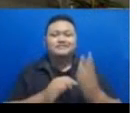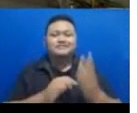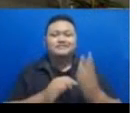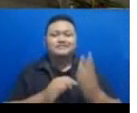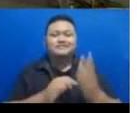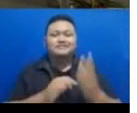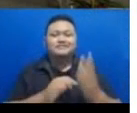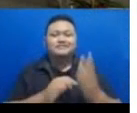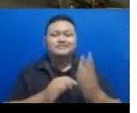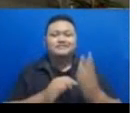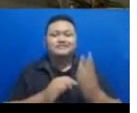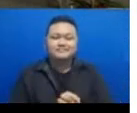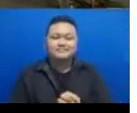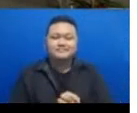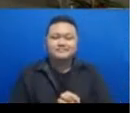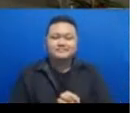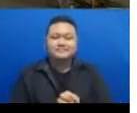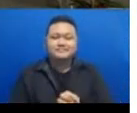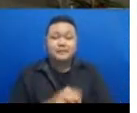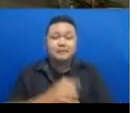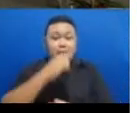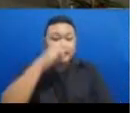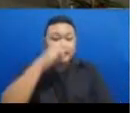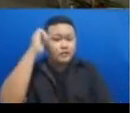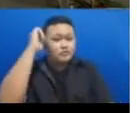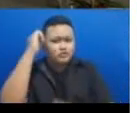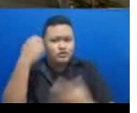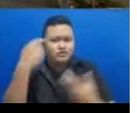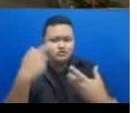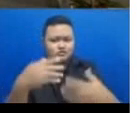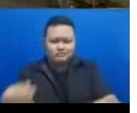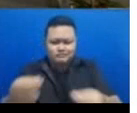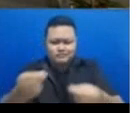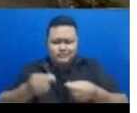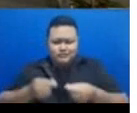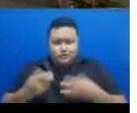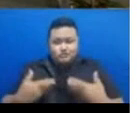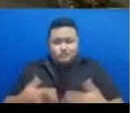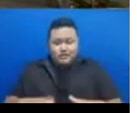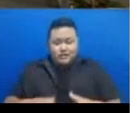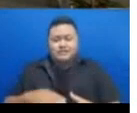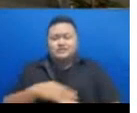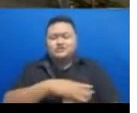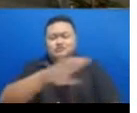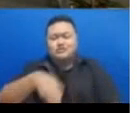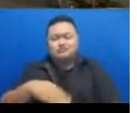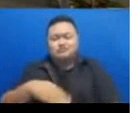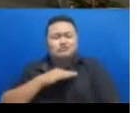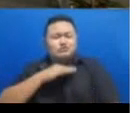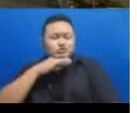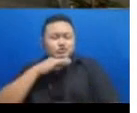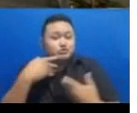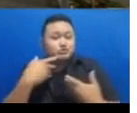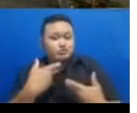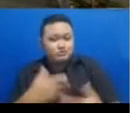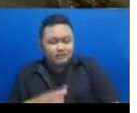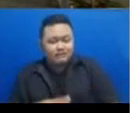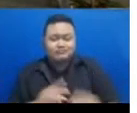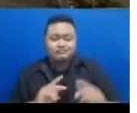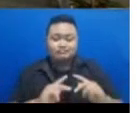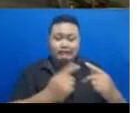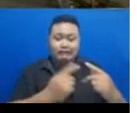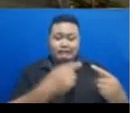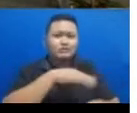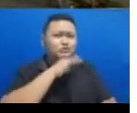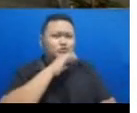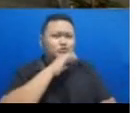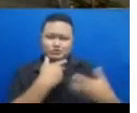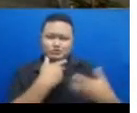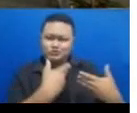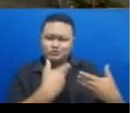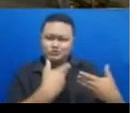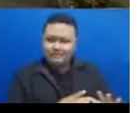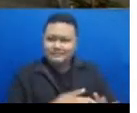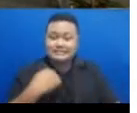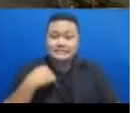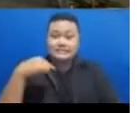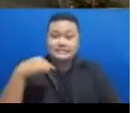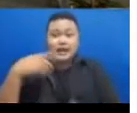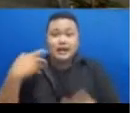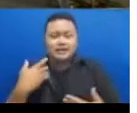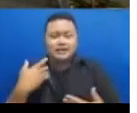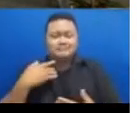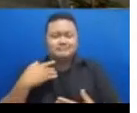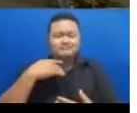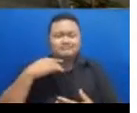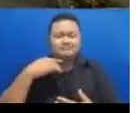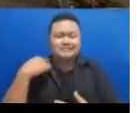sangat menantikan kelas ini, di sini kita akan banyak berlatih dan juga mempelajari hal-hal yang